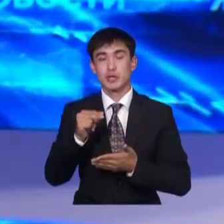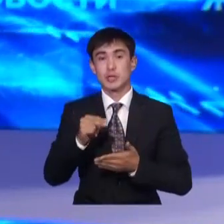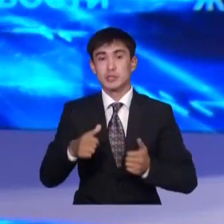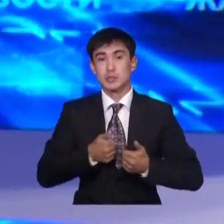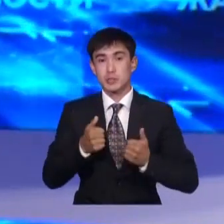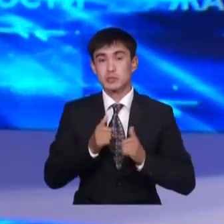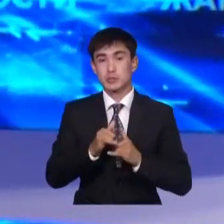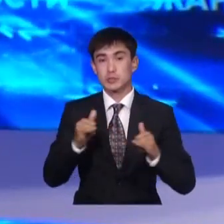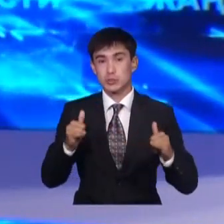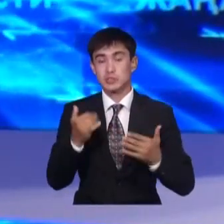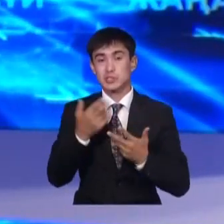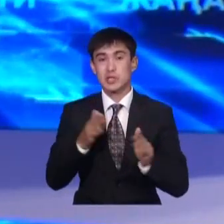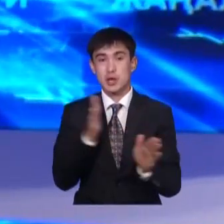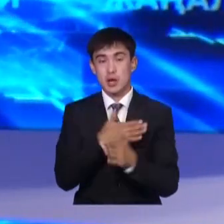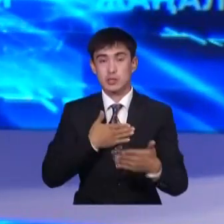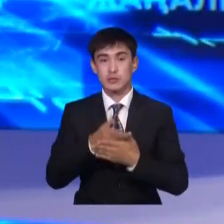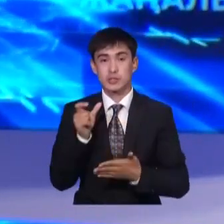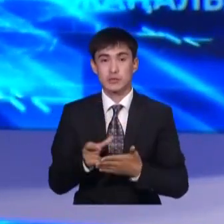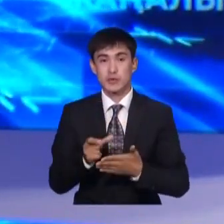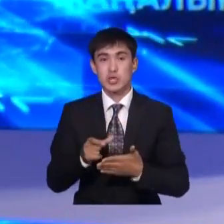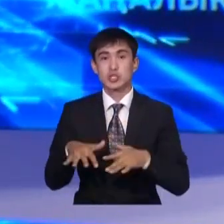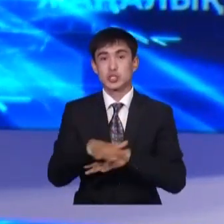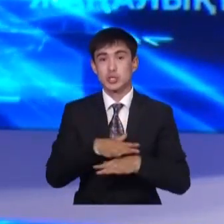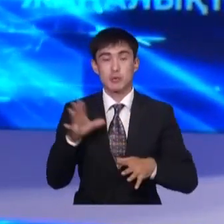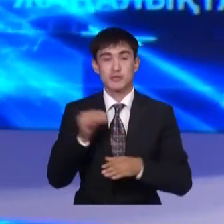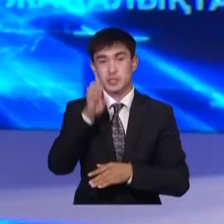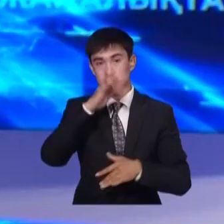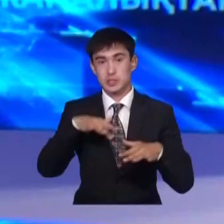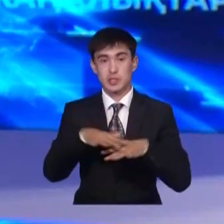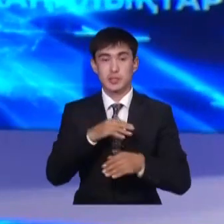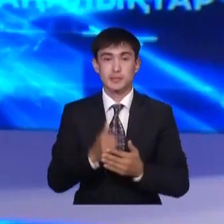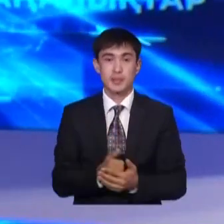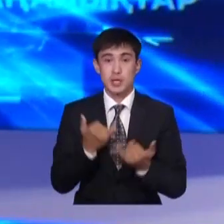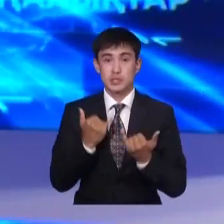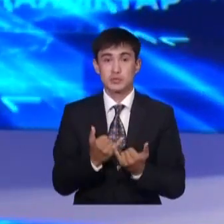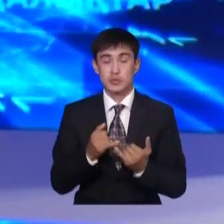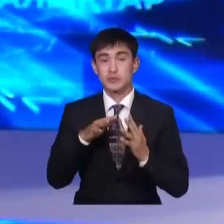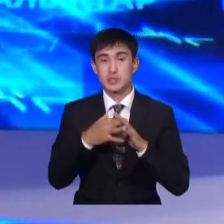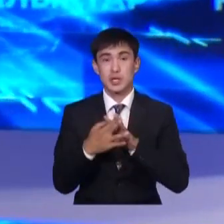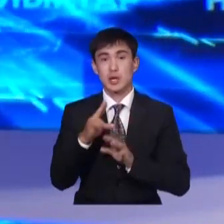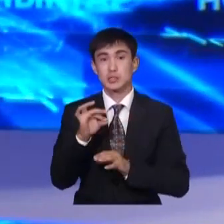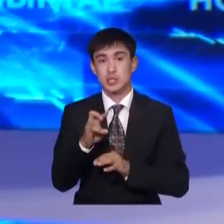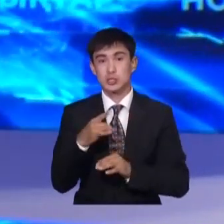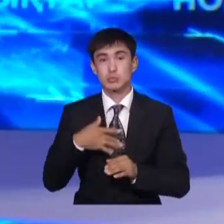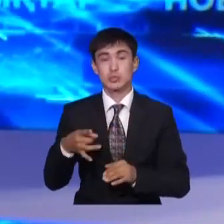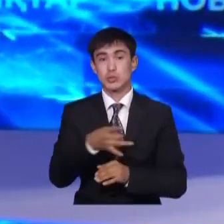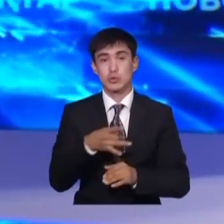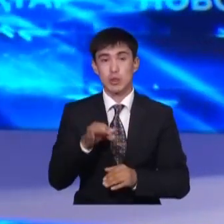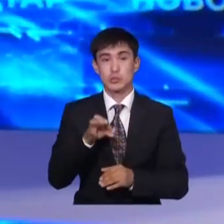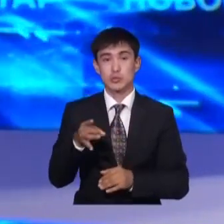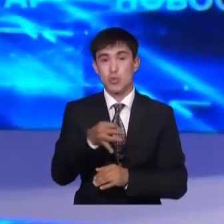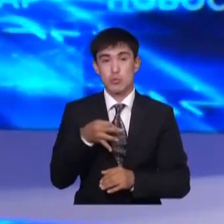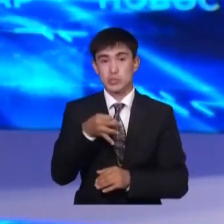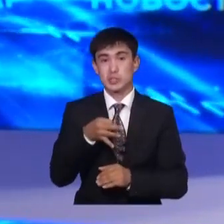приобрела популярность среди экоактивистов и неравнодушных жителей по всей стране. Сегодня в селе Костек Жамбылского района